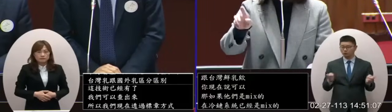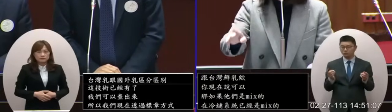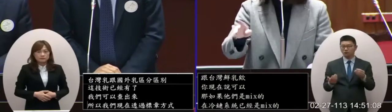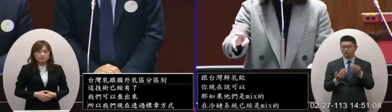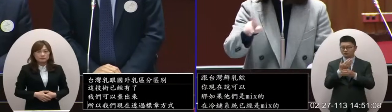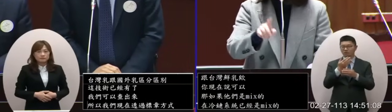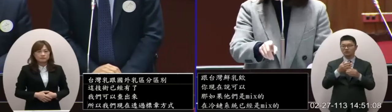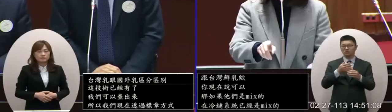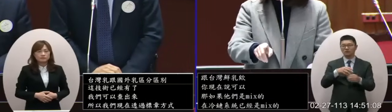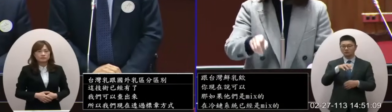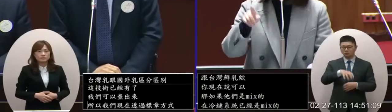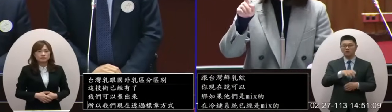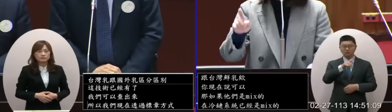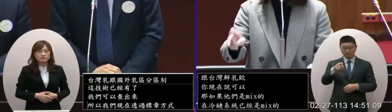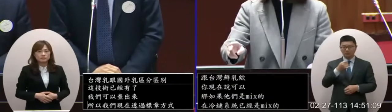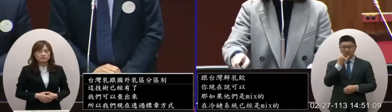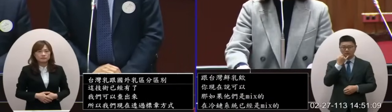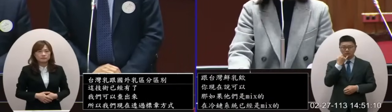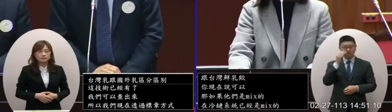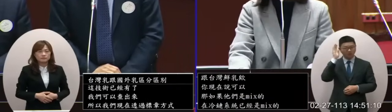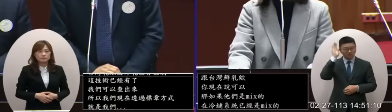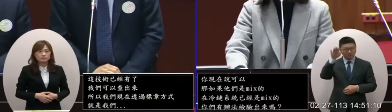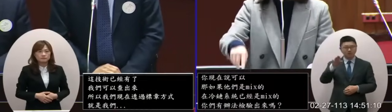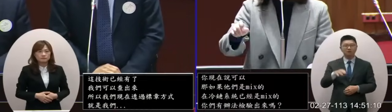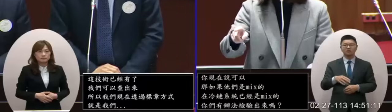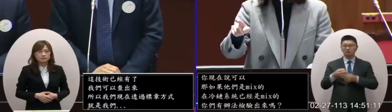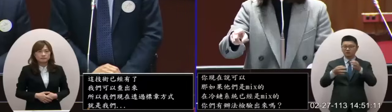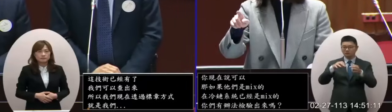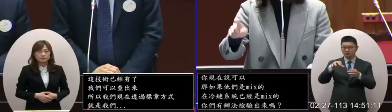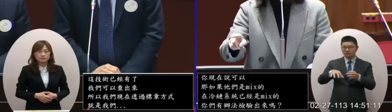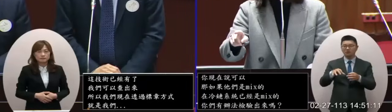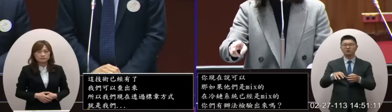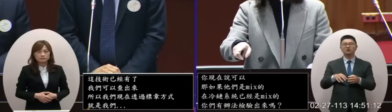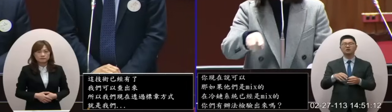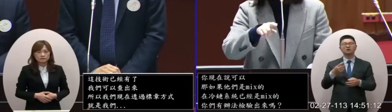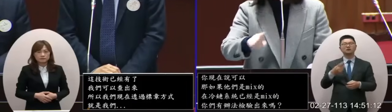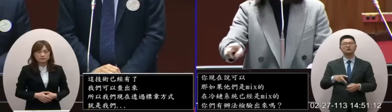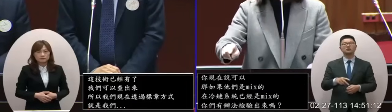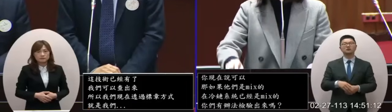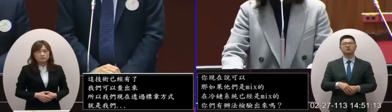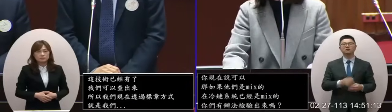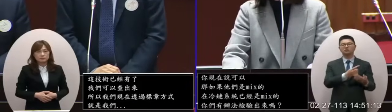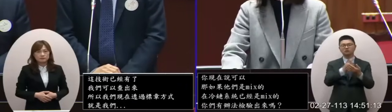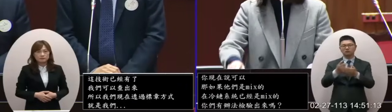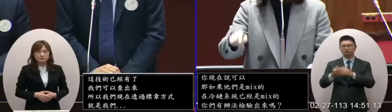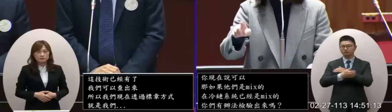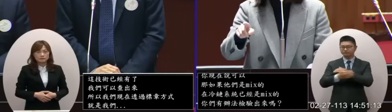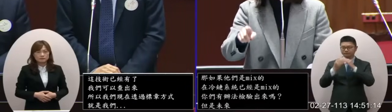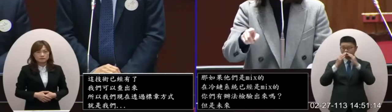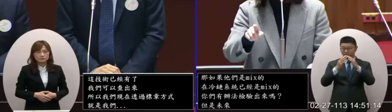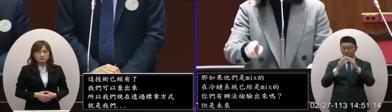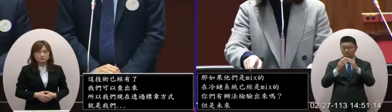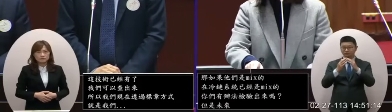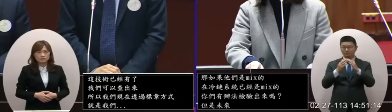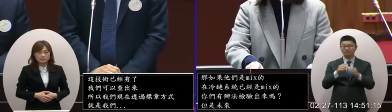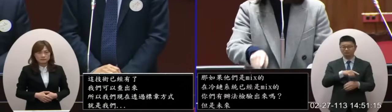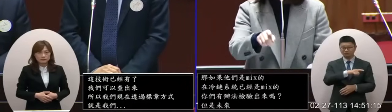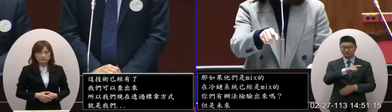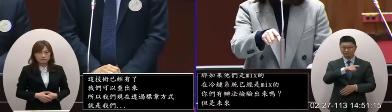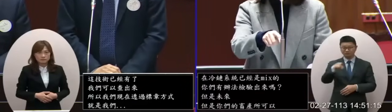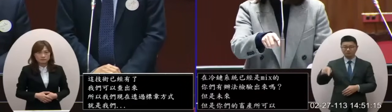以，但是未来到了市场以后，甚至到了各县市以后，都是